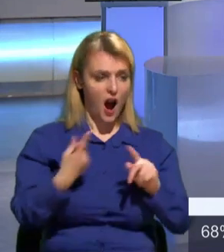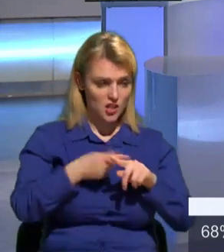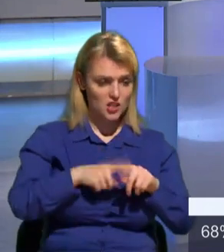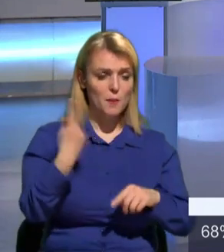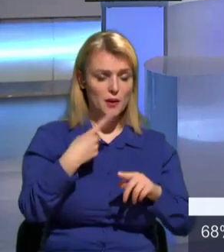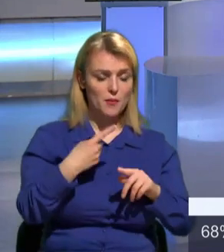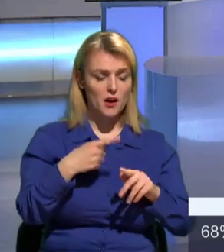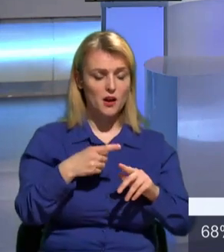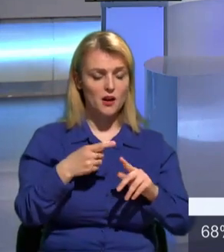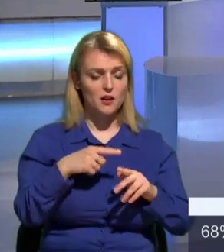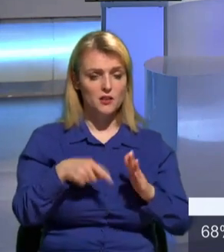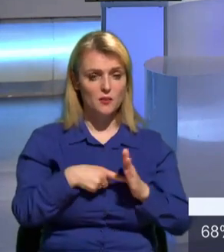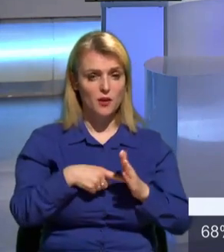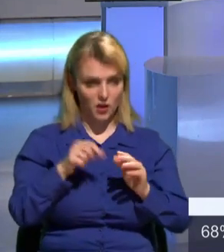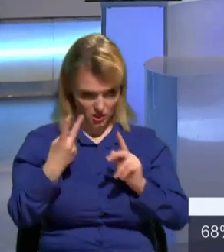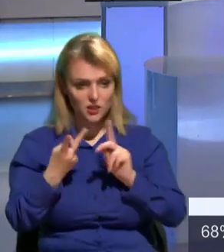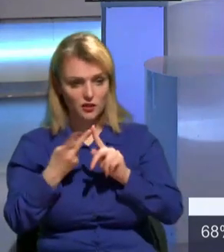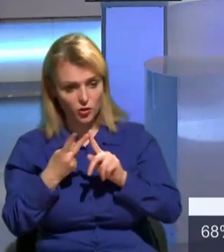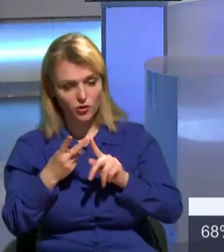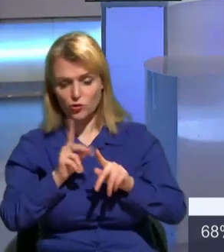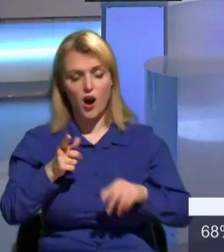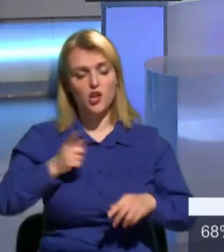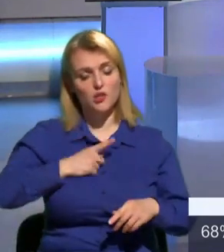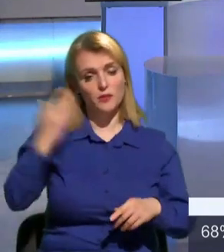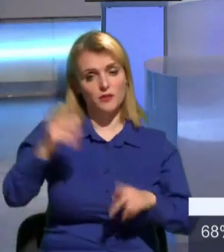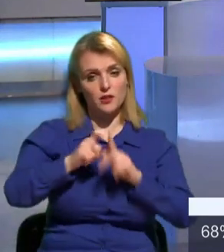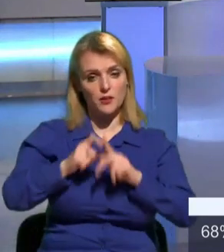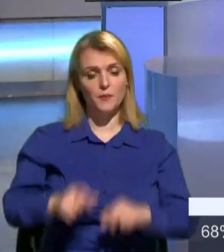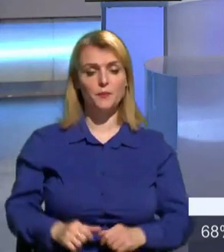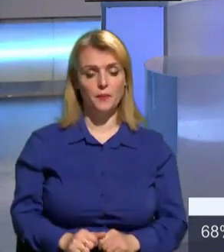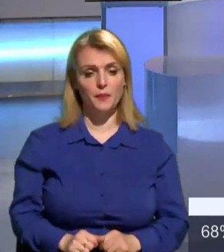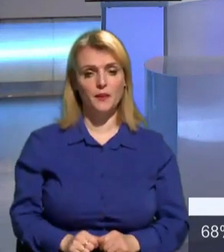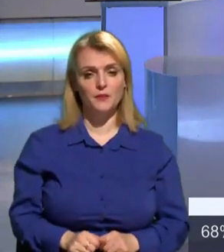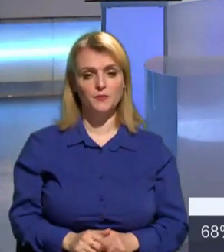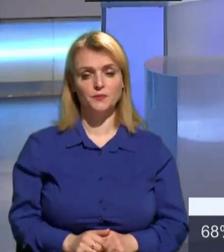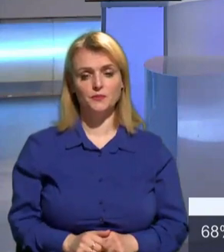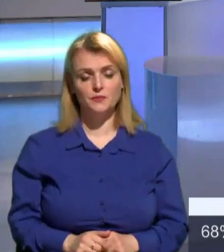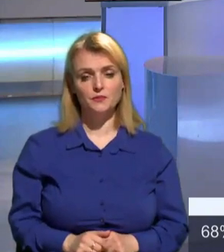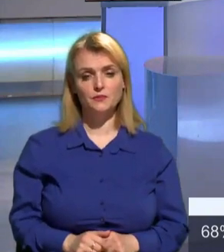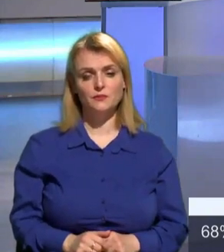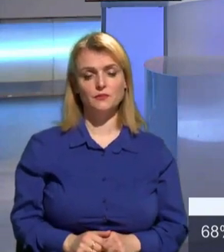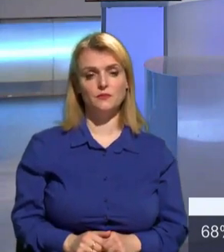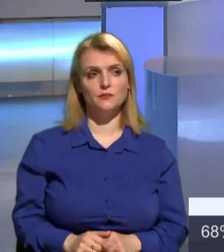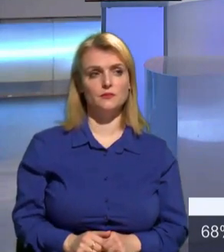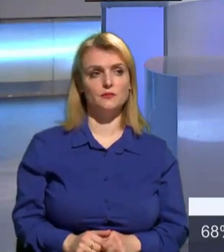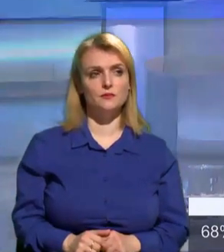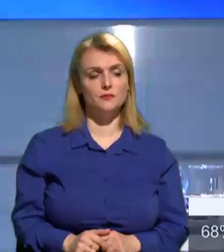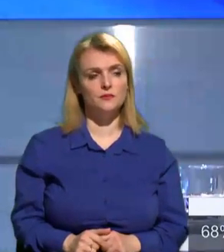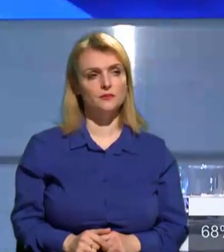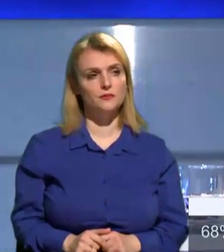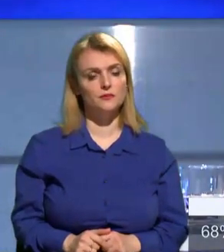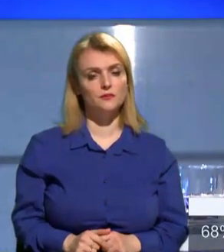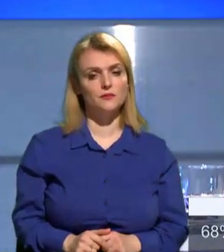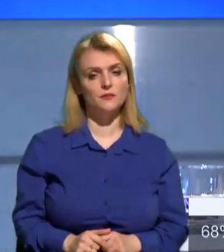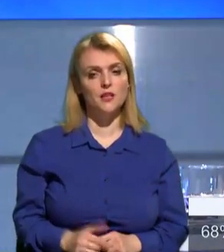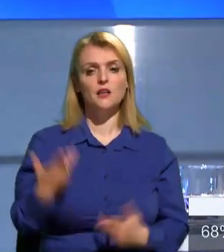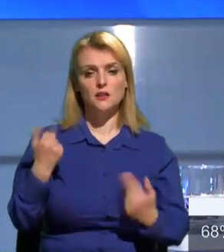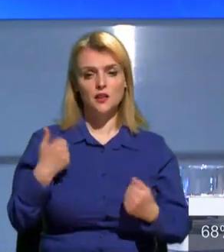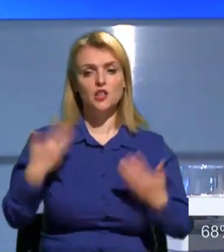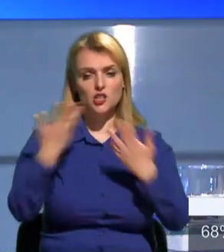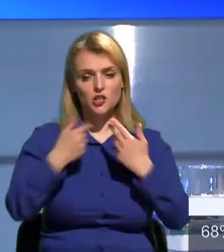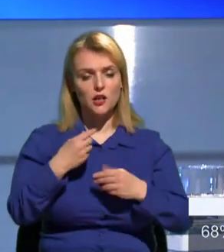așteptăm răspunsul... Am înțeles. Nu, răspundeți la prima întrebare, după aia, domnule Ioniță, o să pună și pe cea de-a doua. Da, eu consider